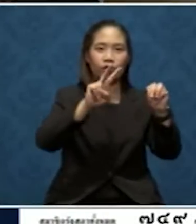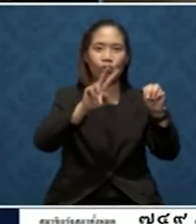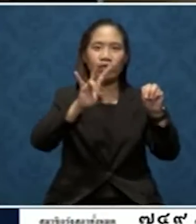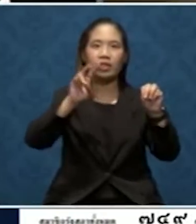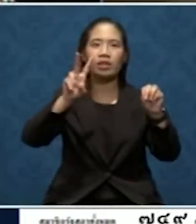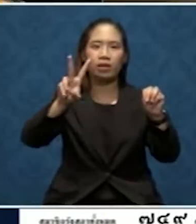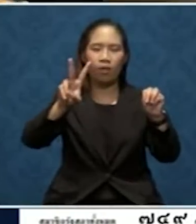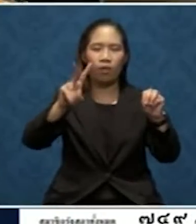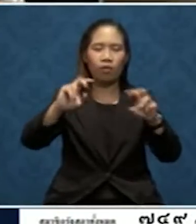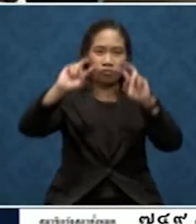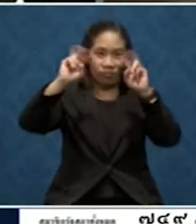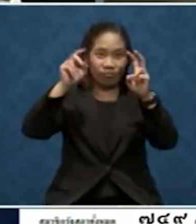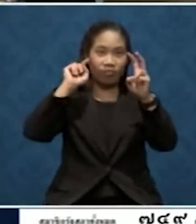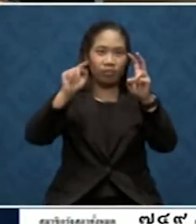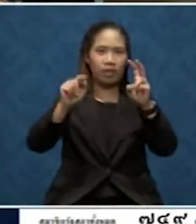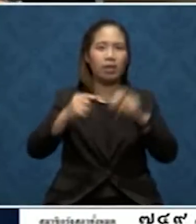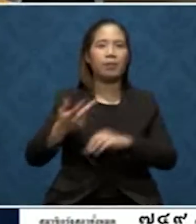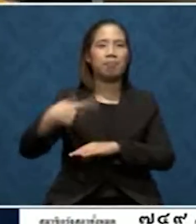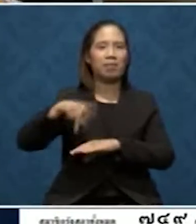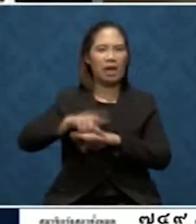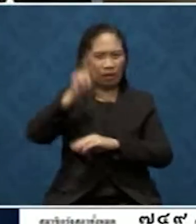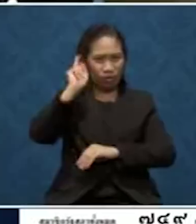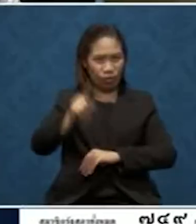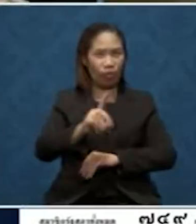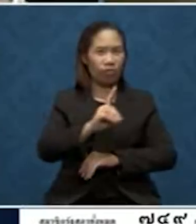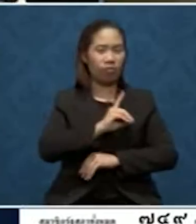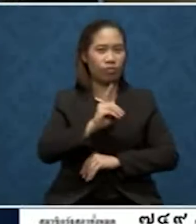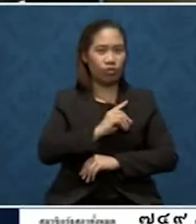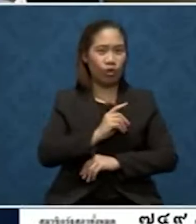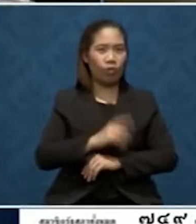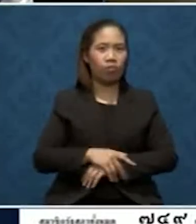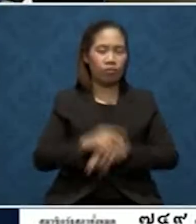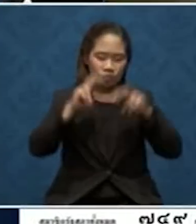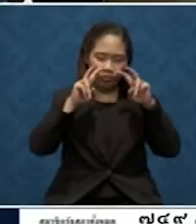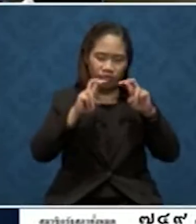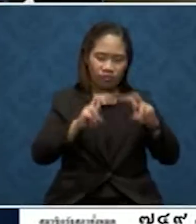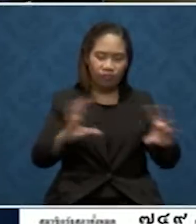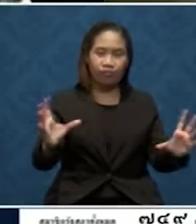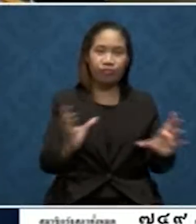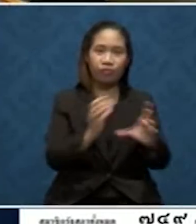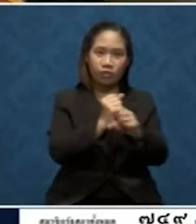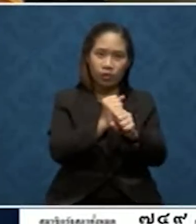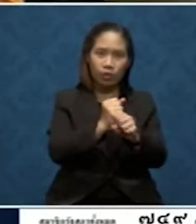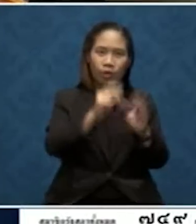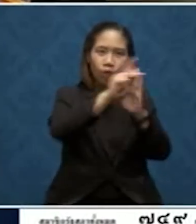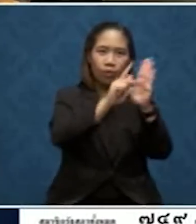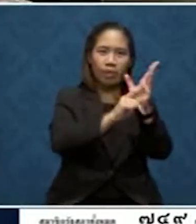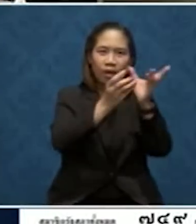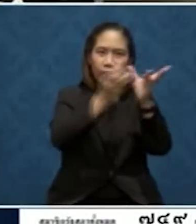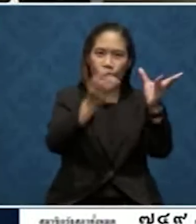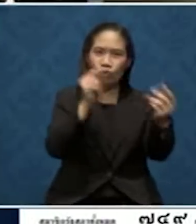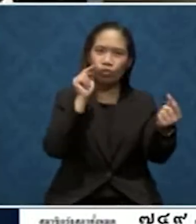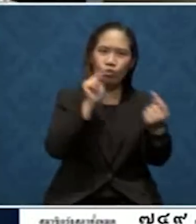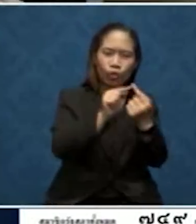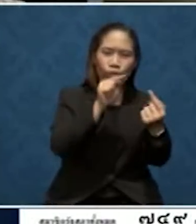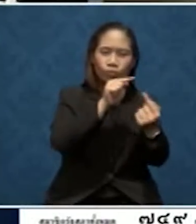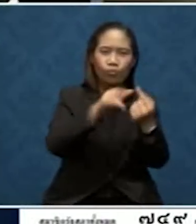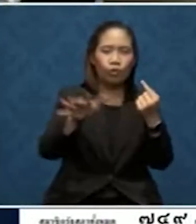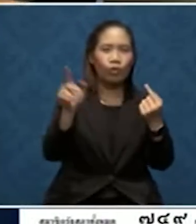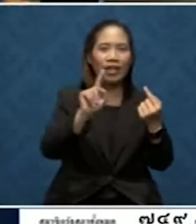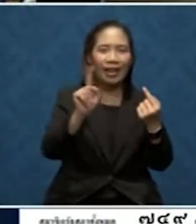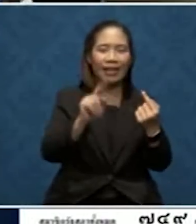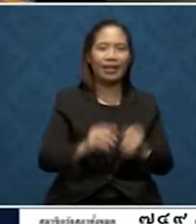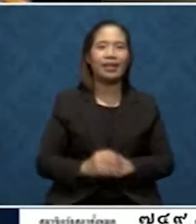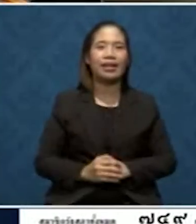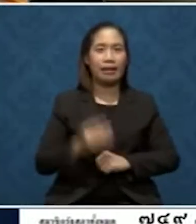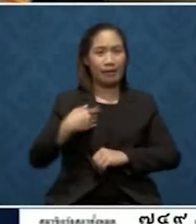handy statistics ดักลith bu te hariว่าขัดหรือแยง ต่อรัธรมนูหรอไม่ดันั้ ปราเด็ททจะต้องมีการวทย์